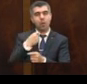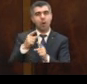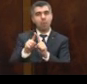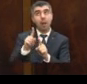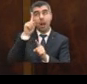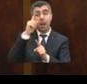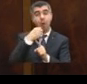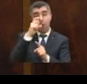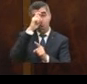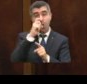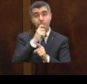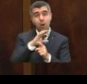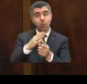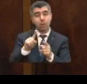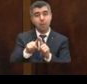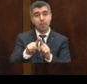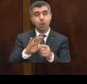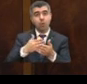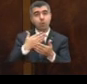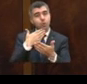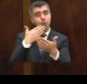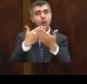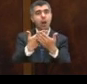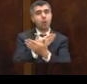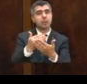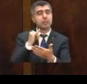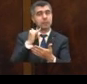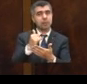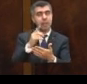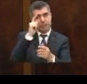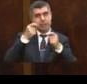الناس ولكن أكثرهم لا يشكرون، صدق الله العظيم. السلام عليكم ورحمة الله تعالى وبركاته.